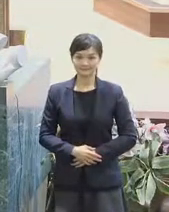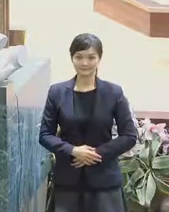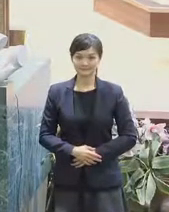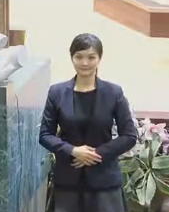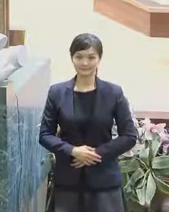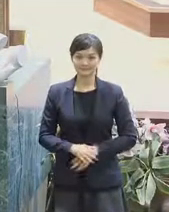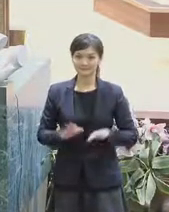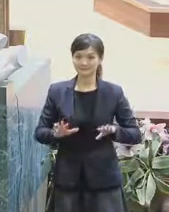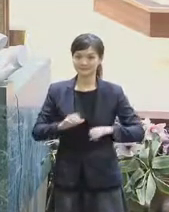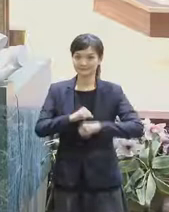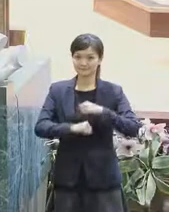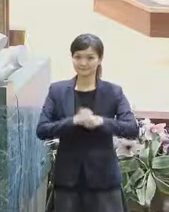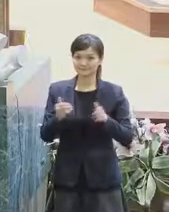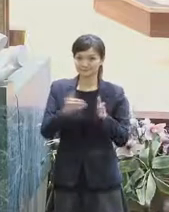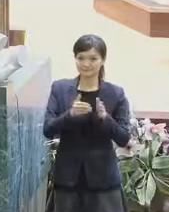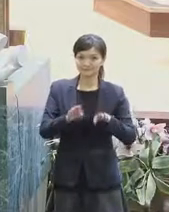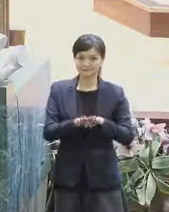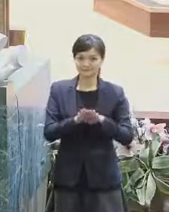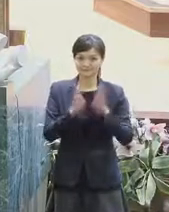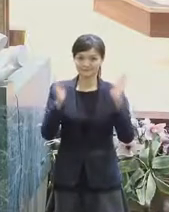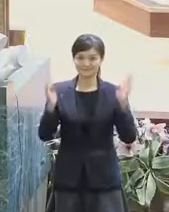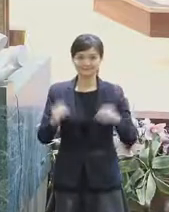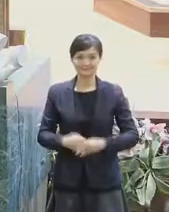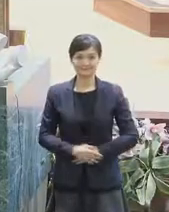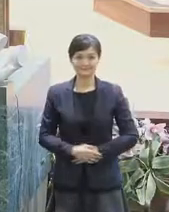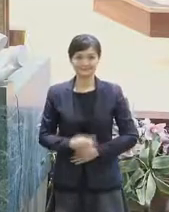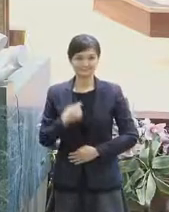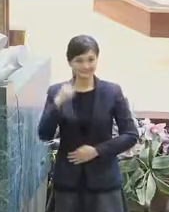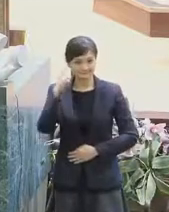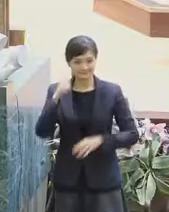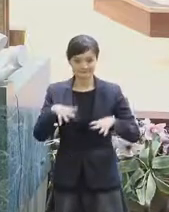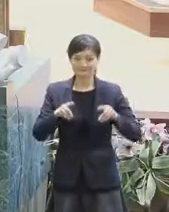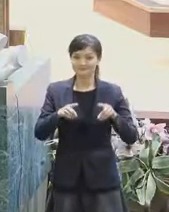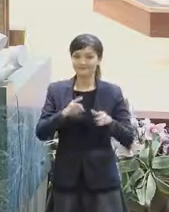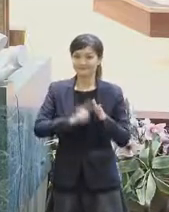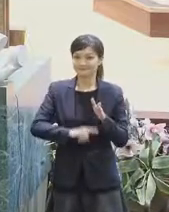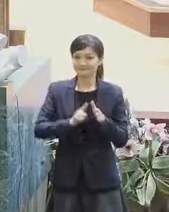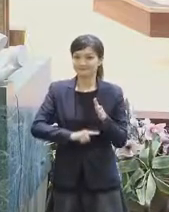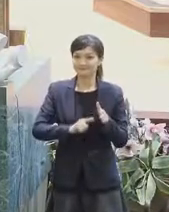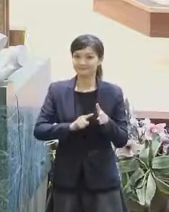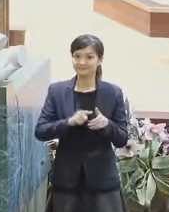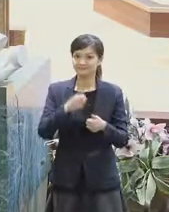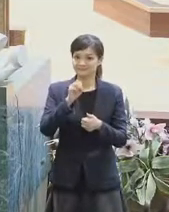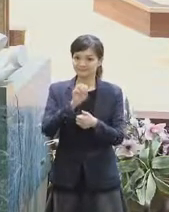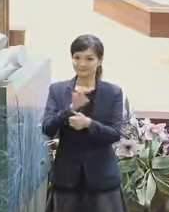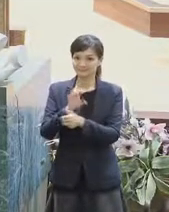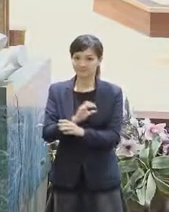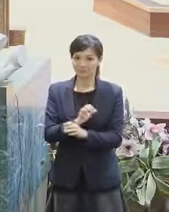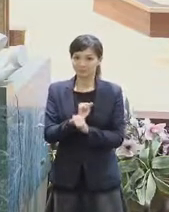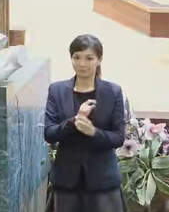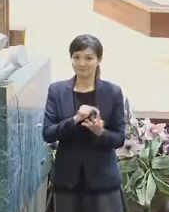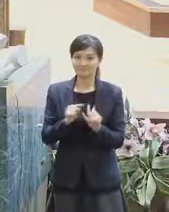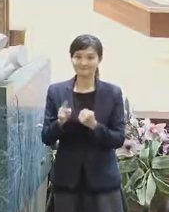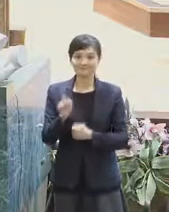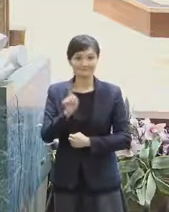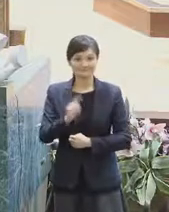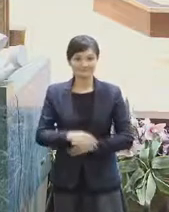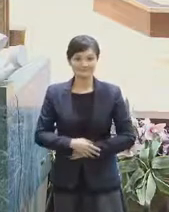那本次的活动即将开，今天的活动即将开始，我想先简单说明一下这次活动的行为守则。那简单来